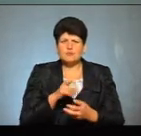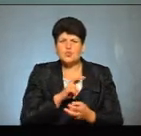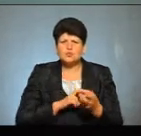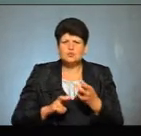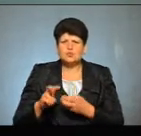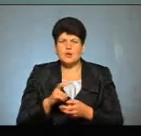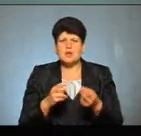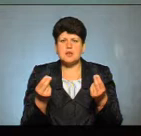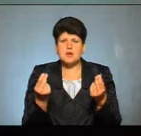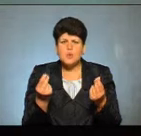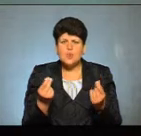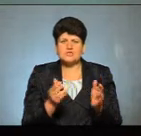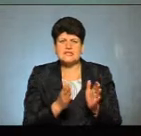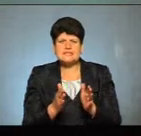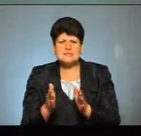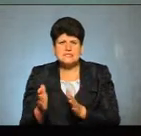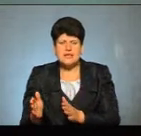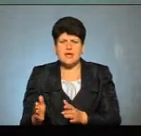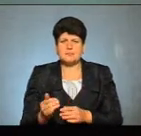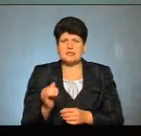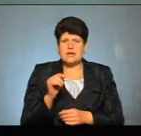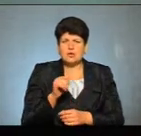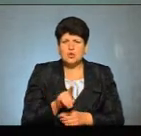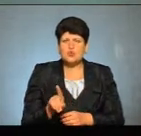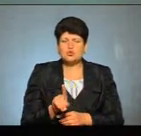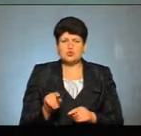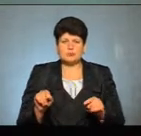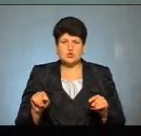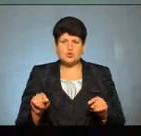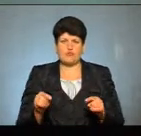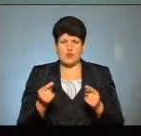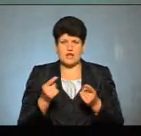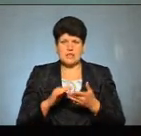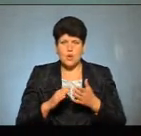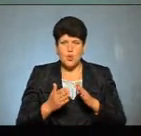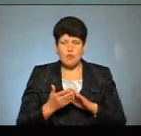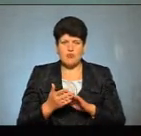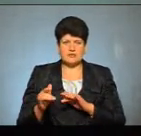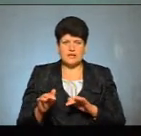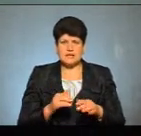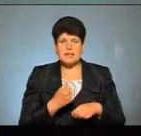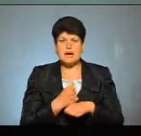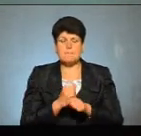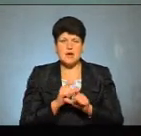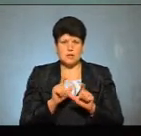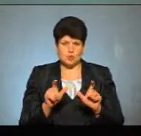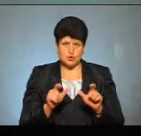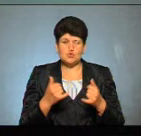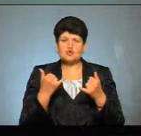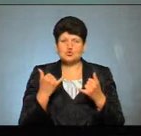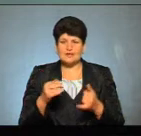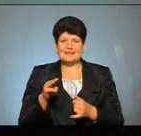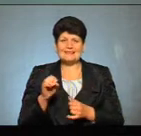кошти, системи для того, щоб створити умови для діяльності лабораторії. На сьогодні